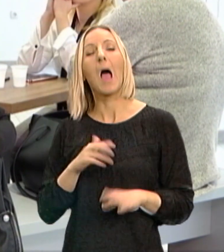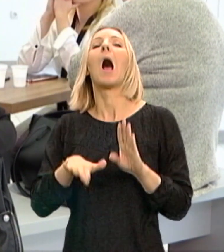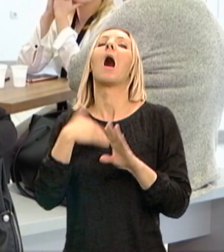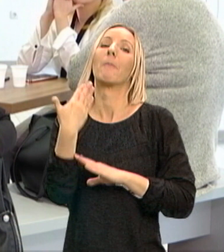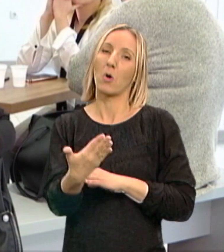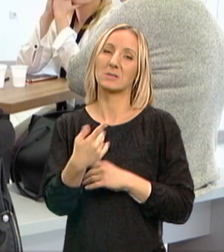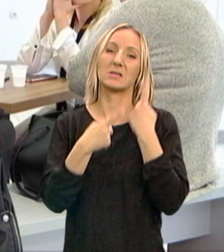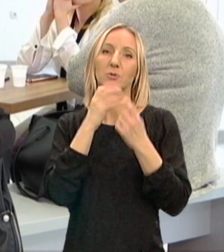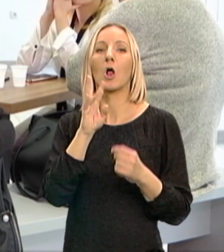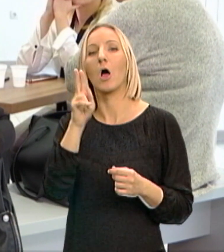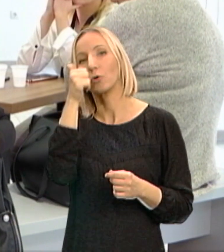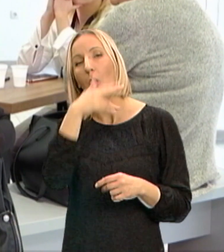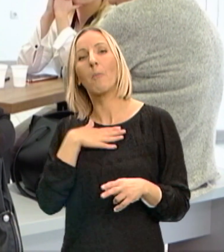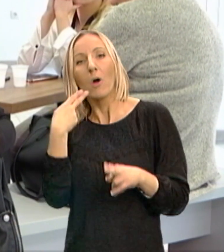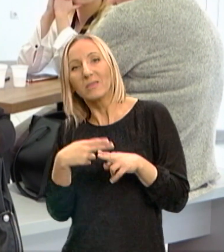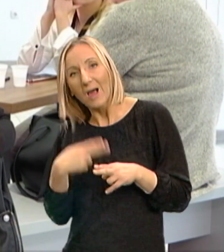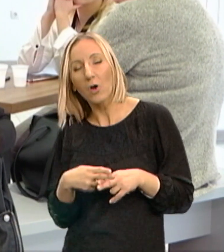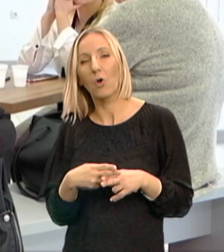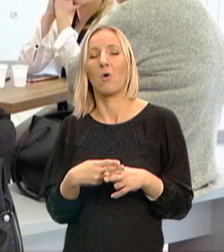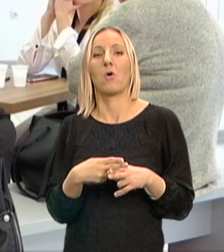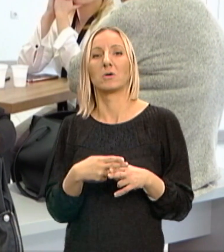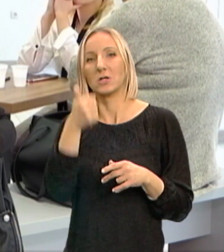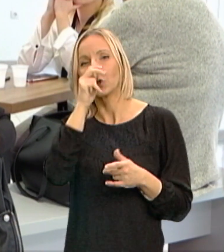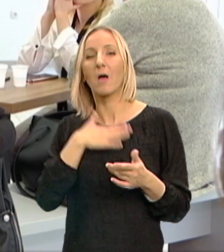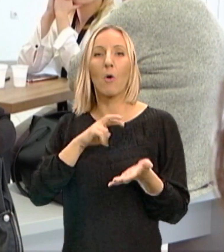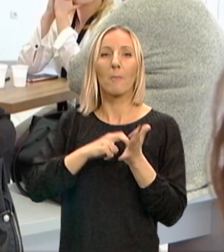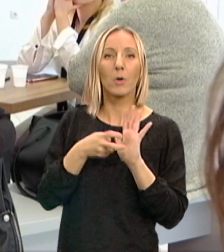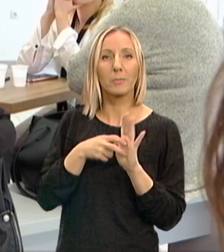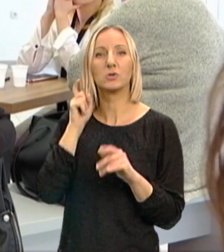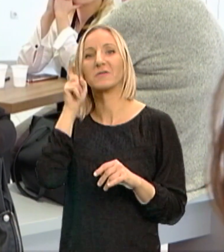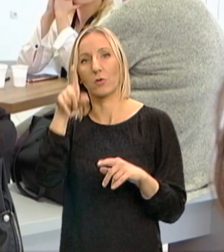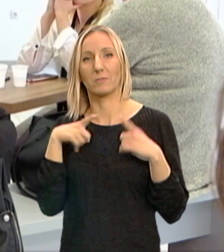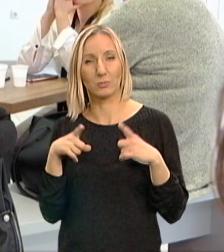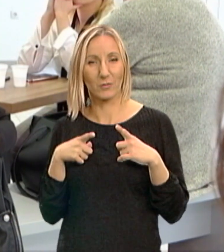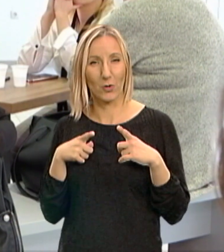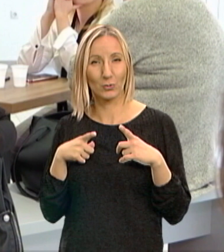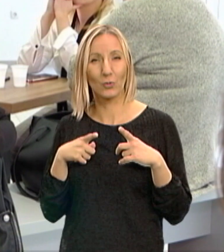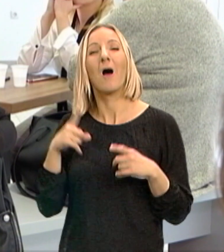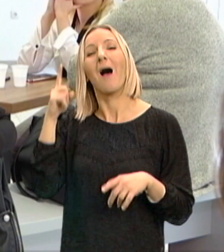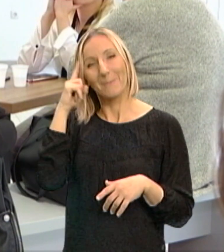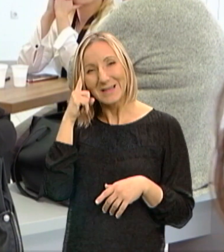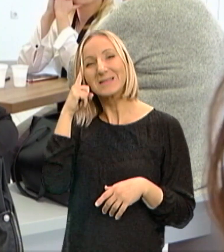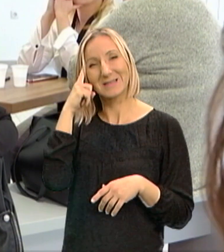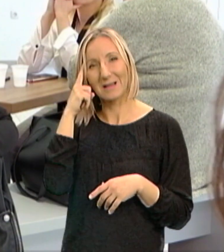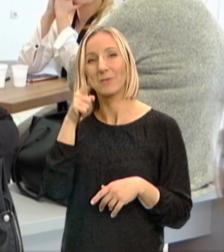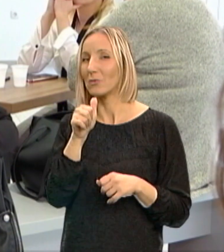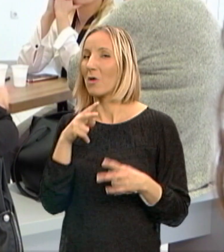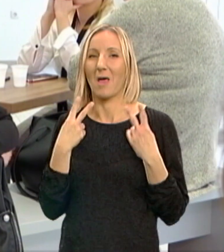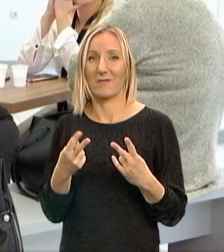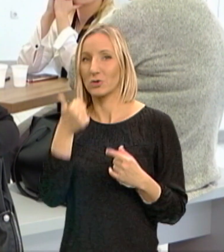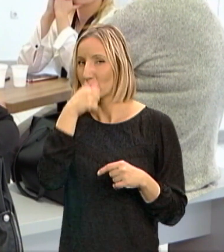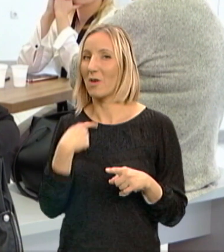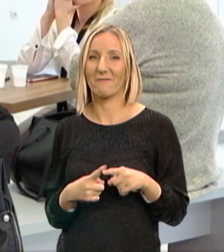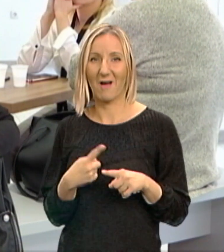onda koju dijagnozu imam i šta imam kao problematiku u svakodnevnom životu. A mislim da je to ono što je ključno, što nam